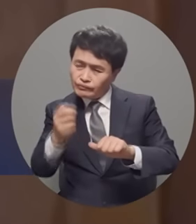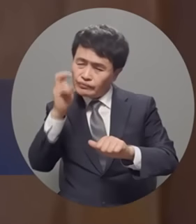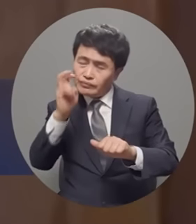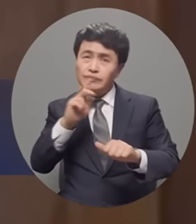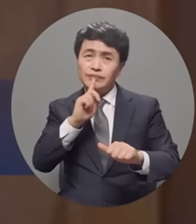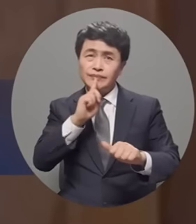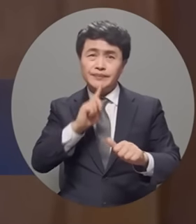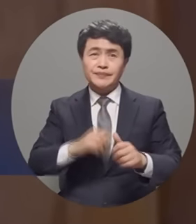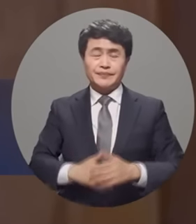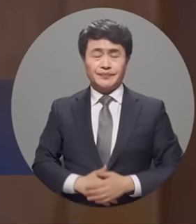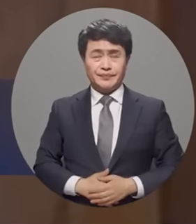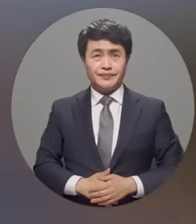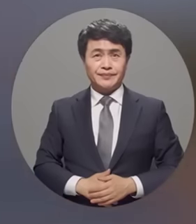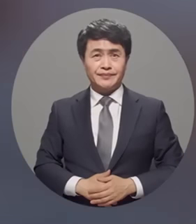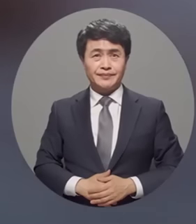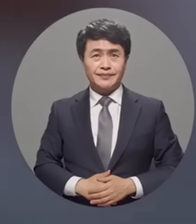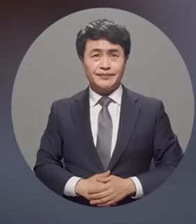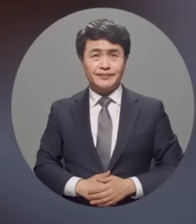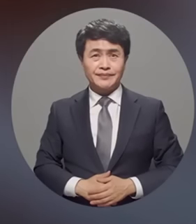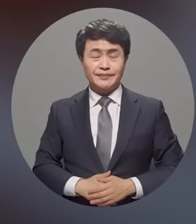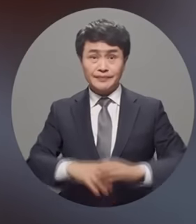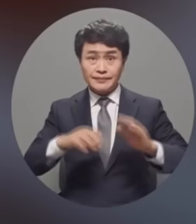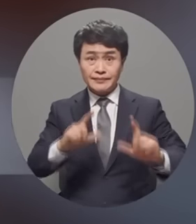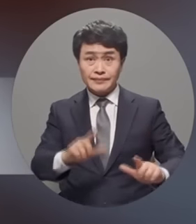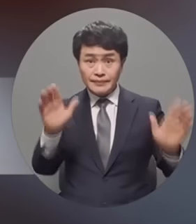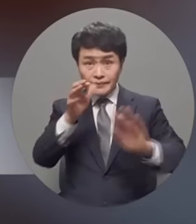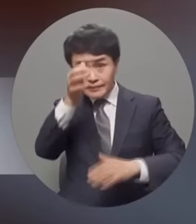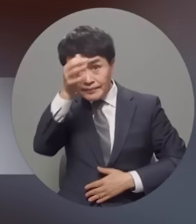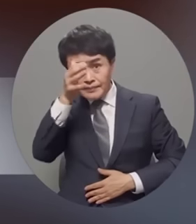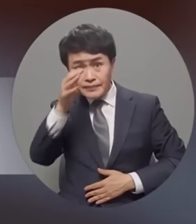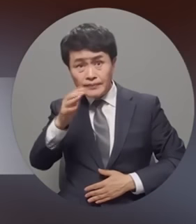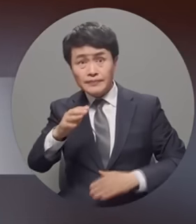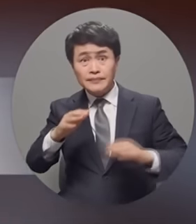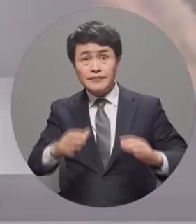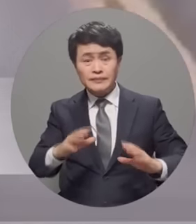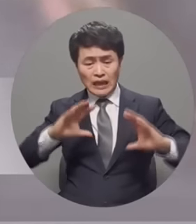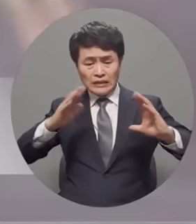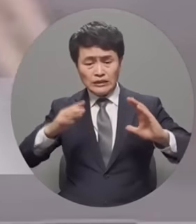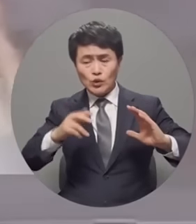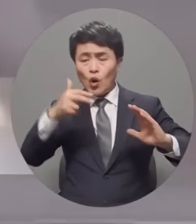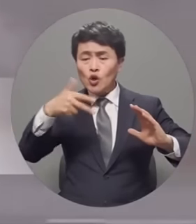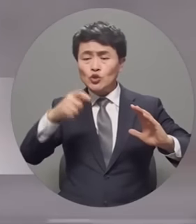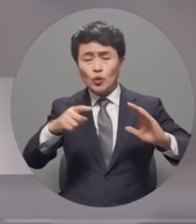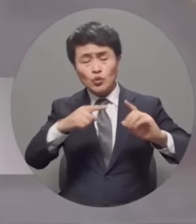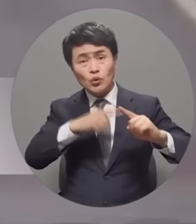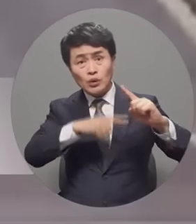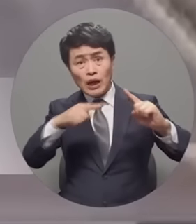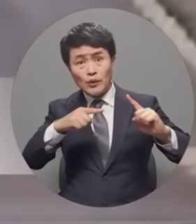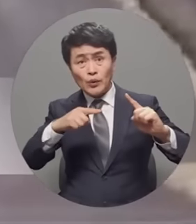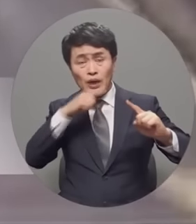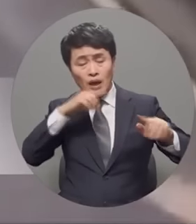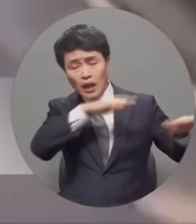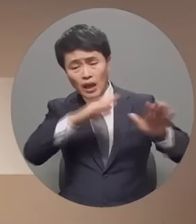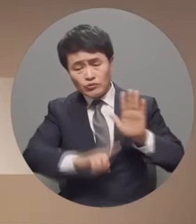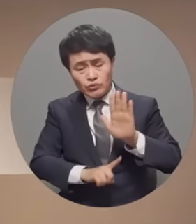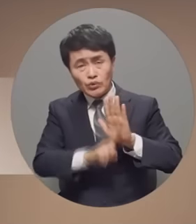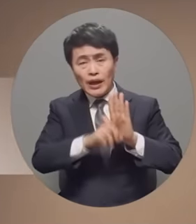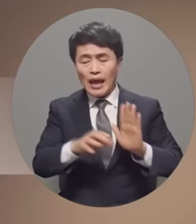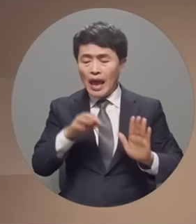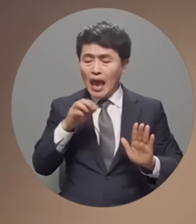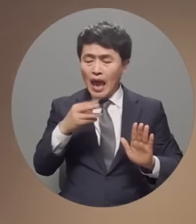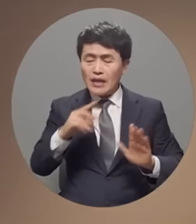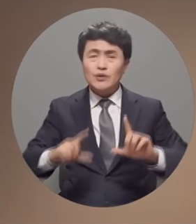de deslizamentos. 기상 전문가들은 적도 부근의 해수면 온도가 높아지는 엘니뇨 현상을 원인으로